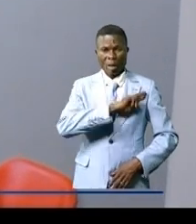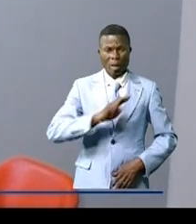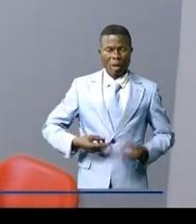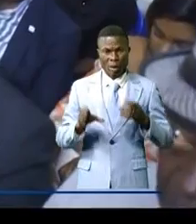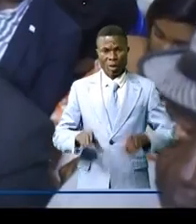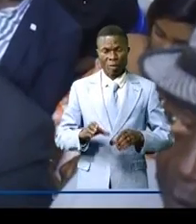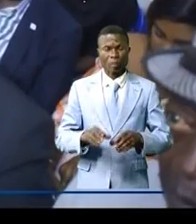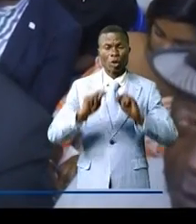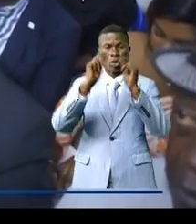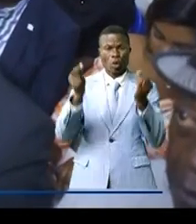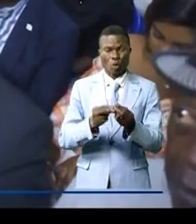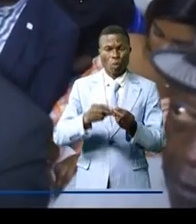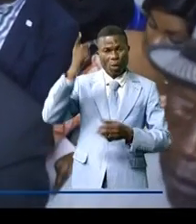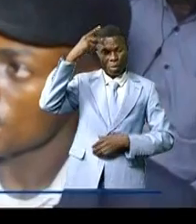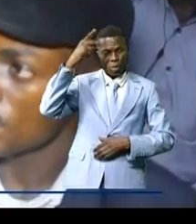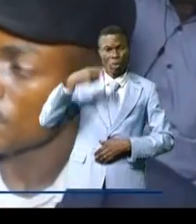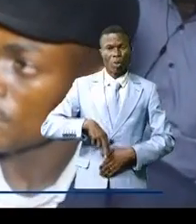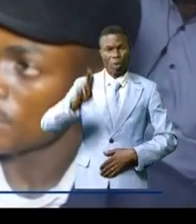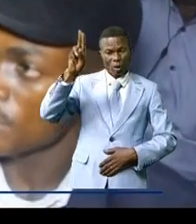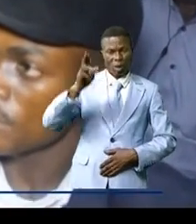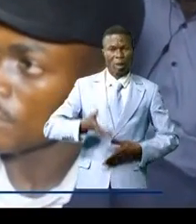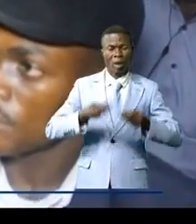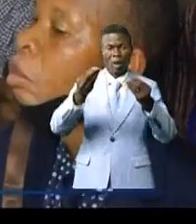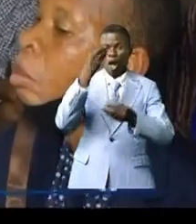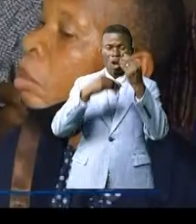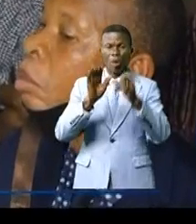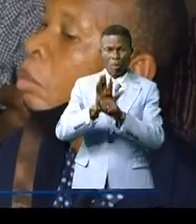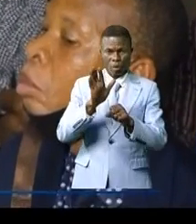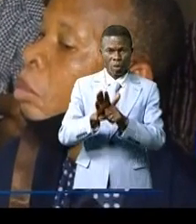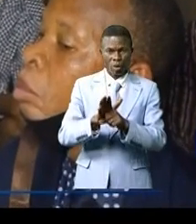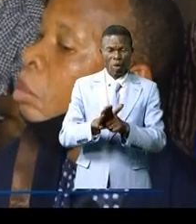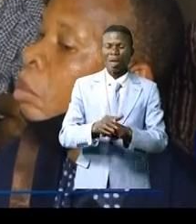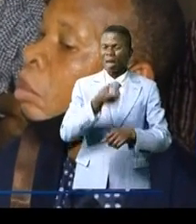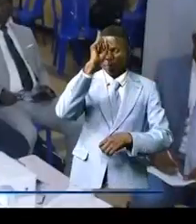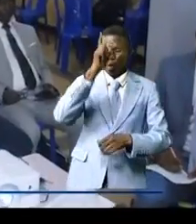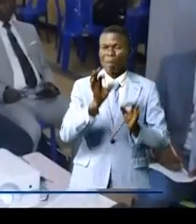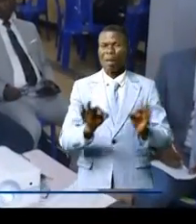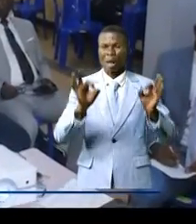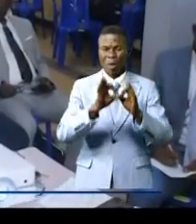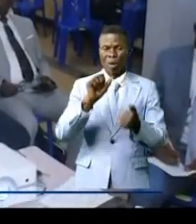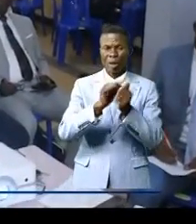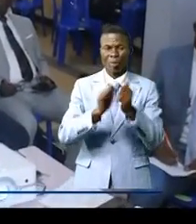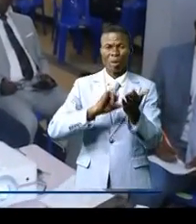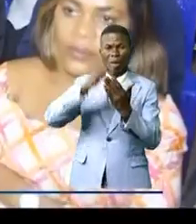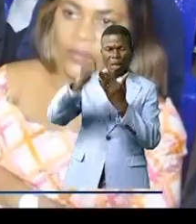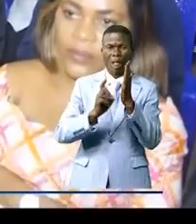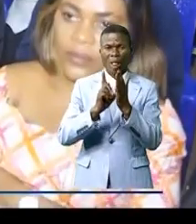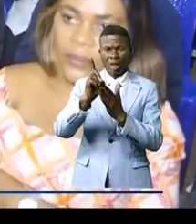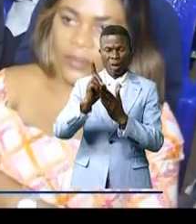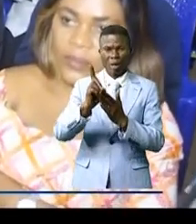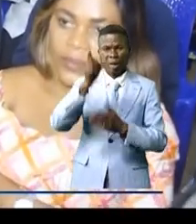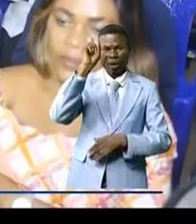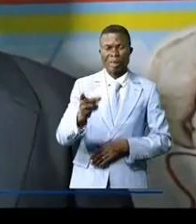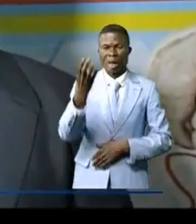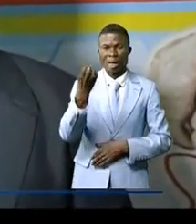cadres du parti présidentiel proposent que l'agriculture soit une priorité dans le cadre du projet de développement de sa